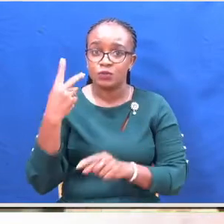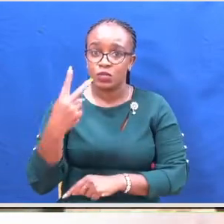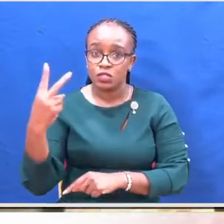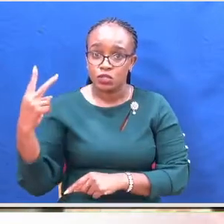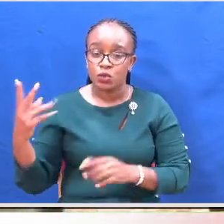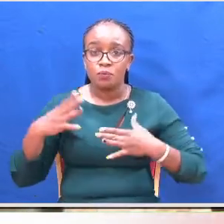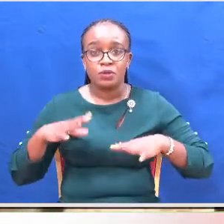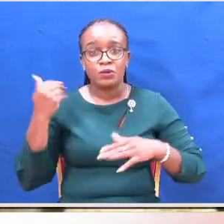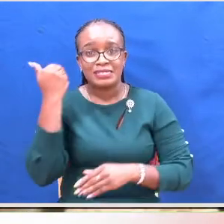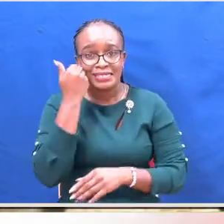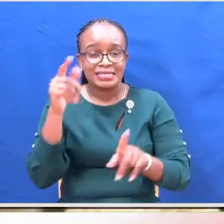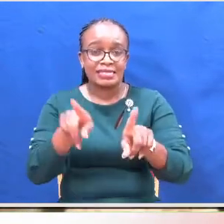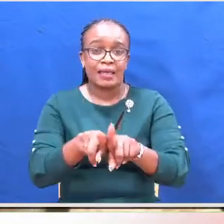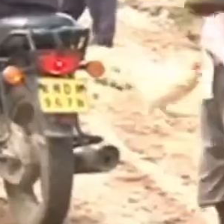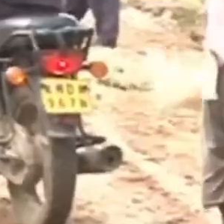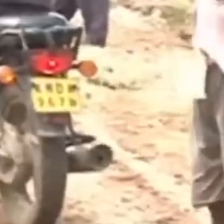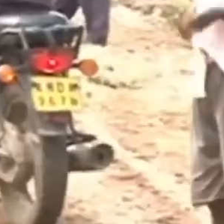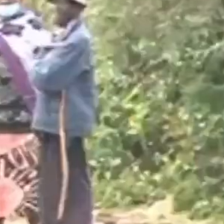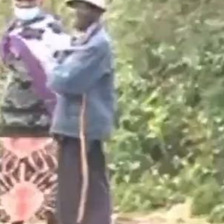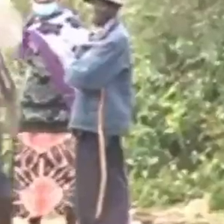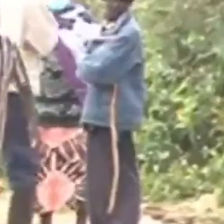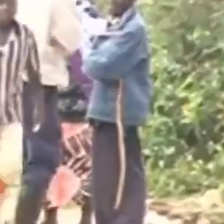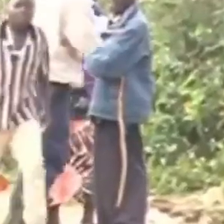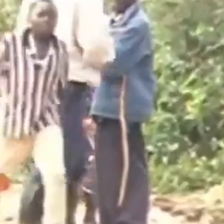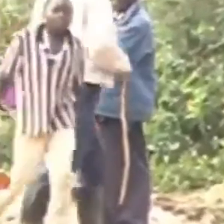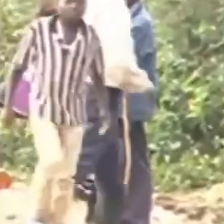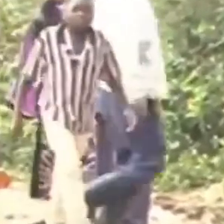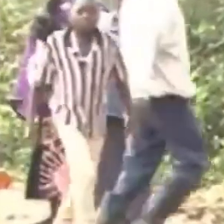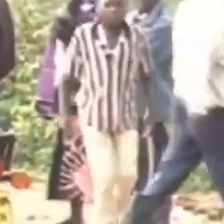wakiugua nyumbani. Paul Kirobi, TV 47, Nairobi.